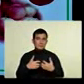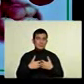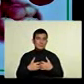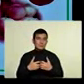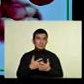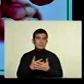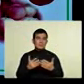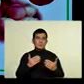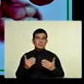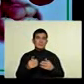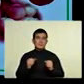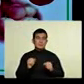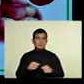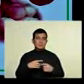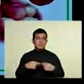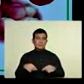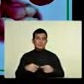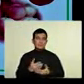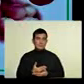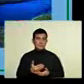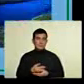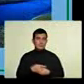урожай приносит ежегодно.